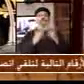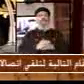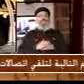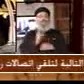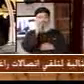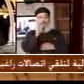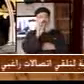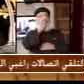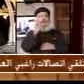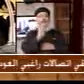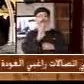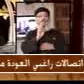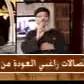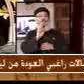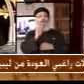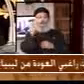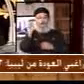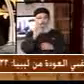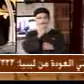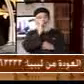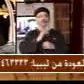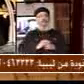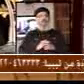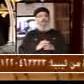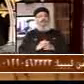بعض الأسئلة مكتوبة